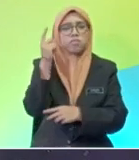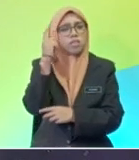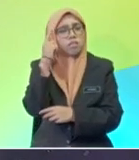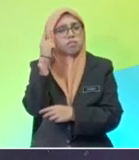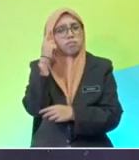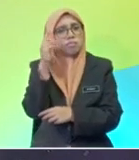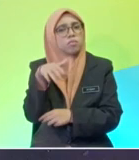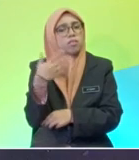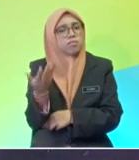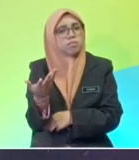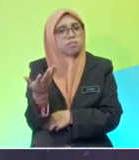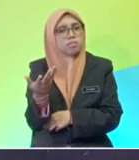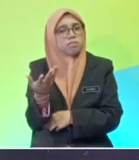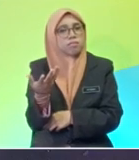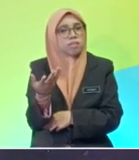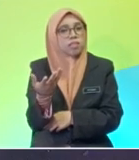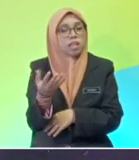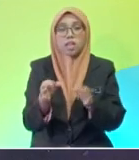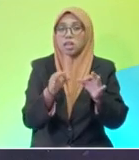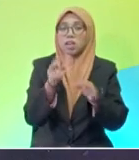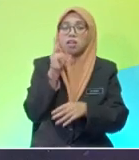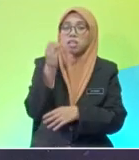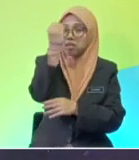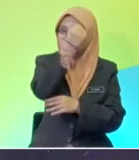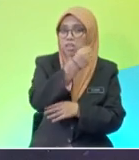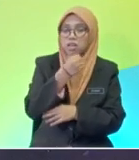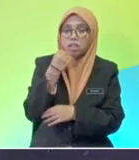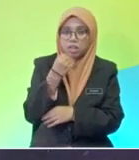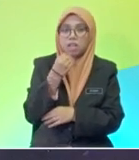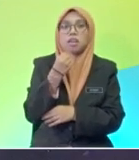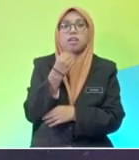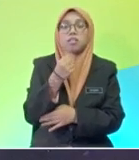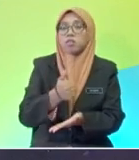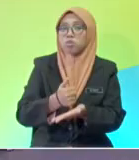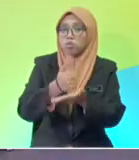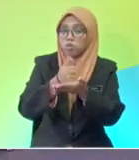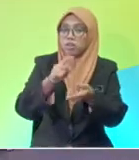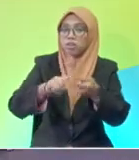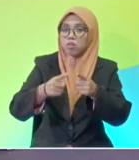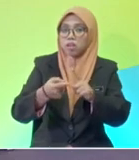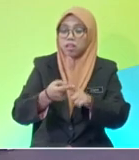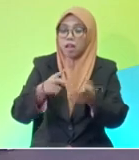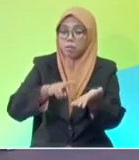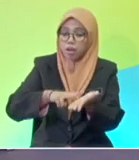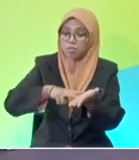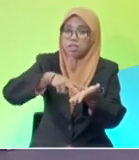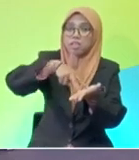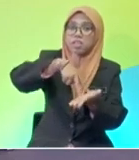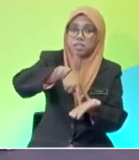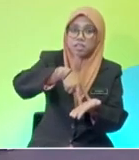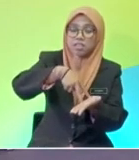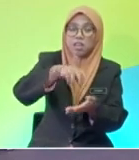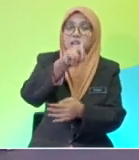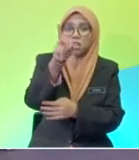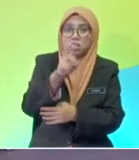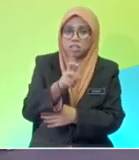Kak syafika akan coba bantu dia untuk bangun kembali dan tengok sakit tak tadi dia sakit tak